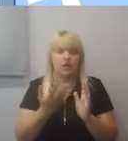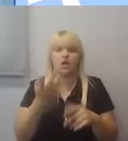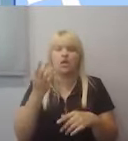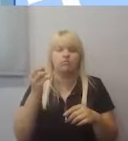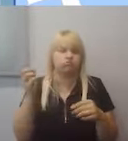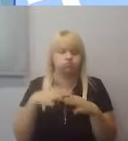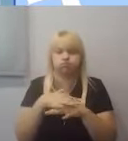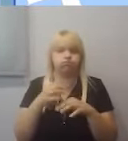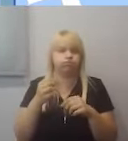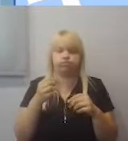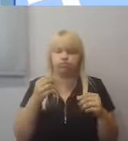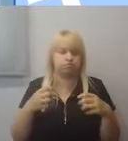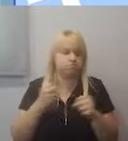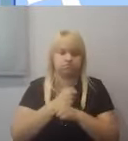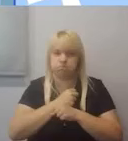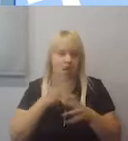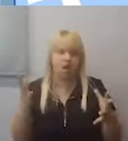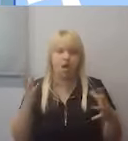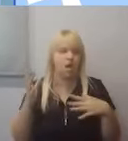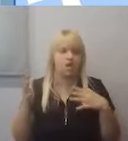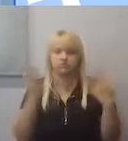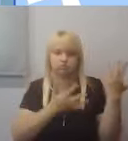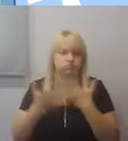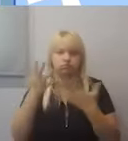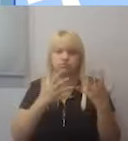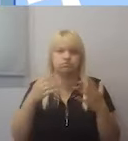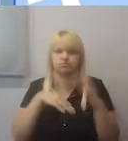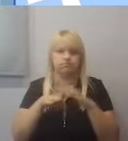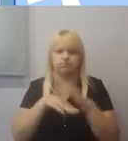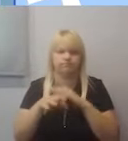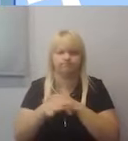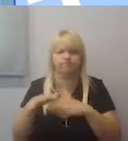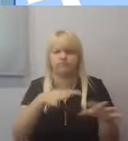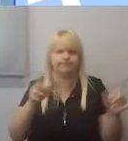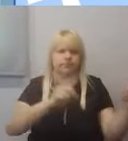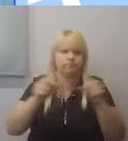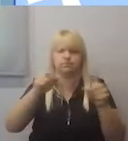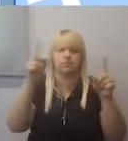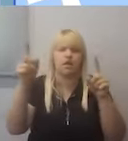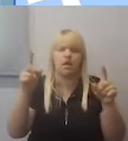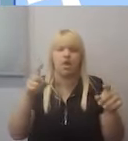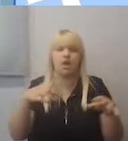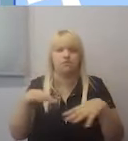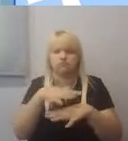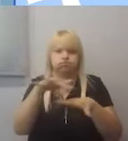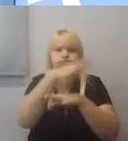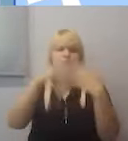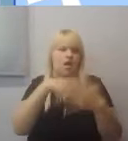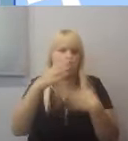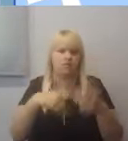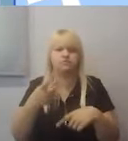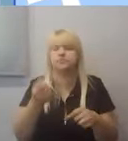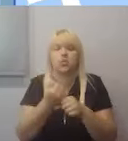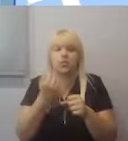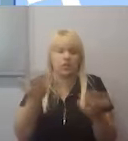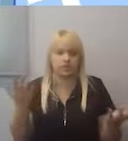meklēt izeju un domā ko nu darīt šajā te brīdī ja tātad tas atgādinājums ir par to ka karā apdraudējuma vai militāra